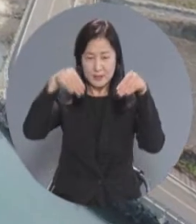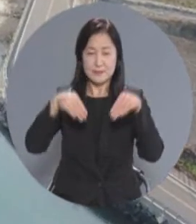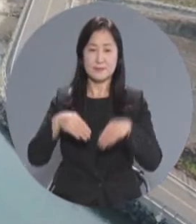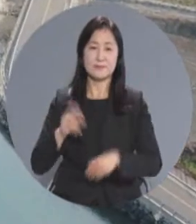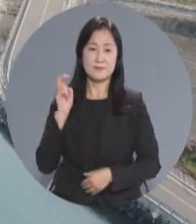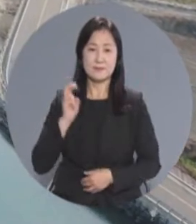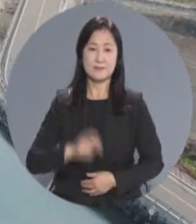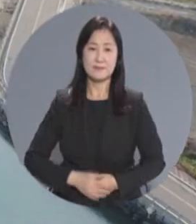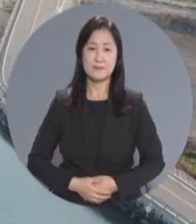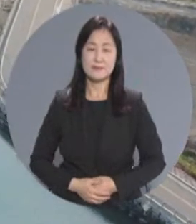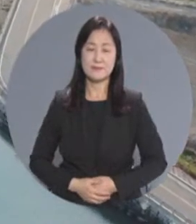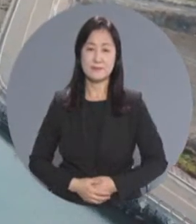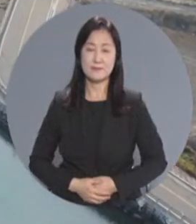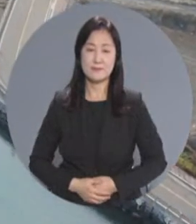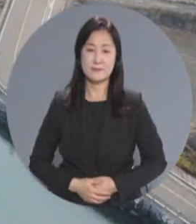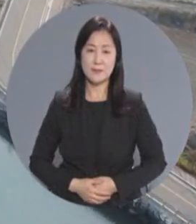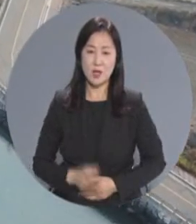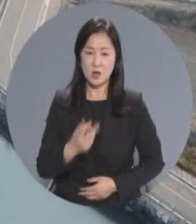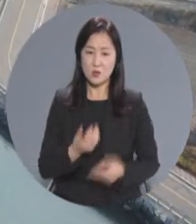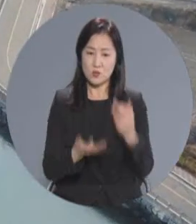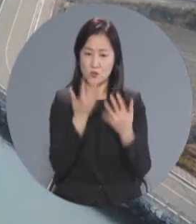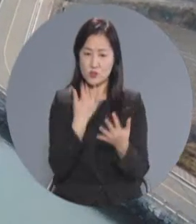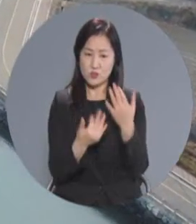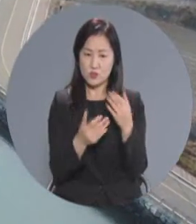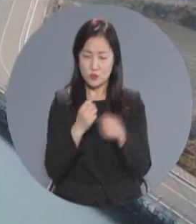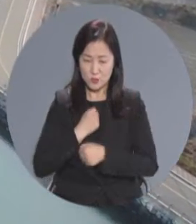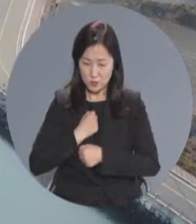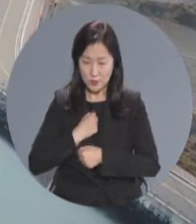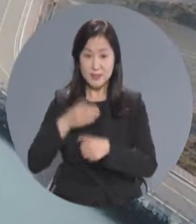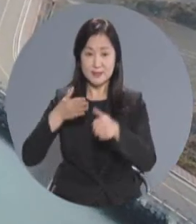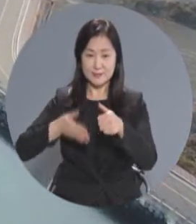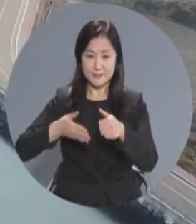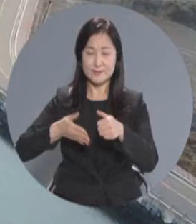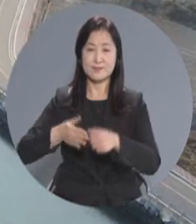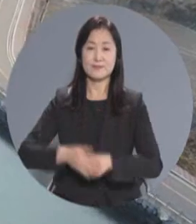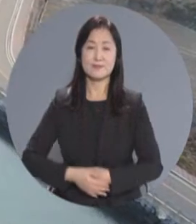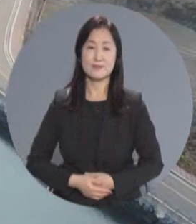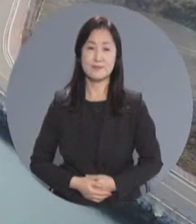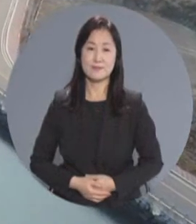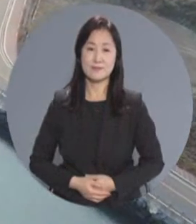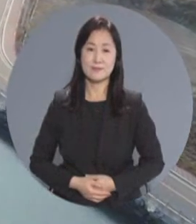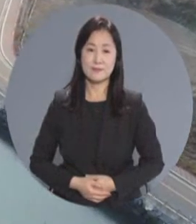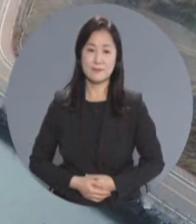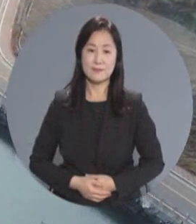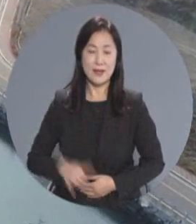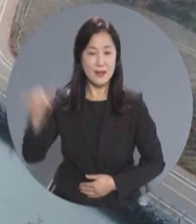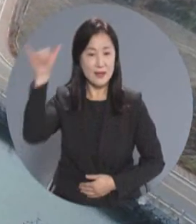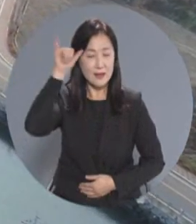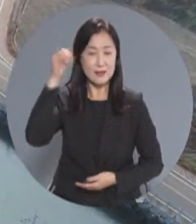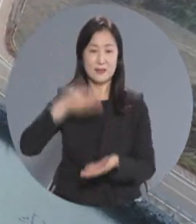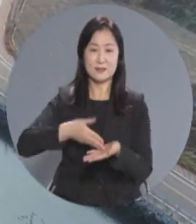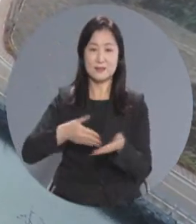예정입니다 $3 등 화재예방에 각별히 조심하셔야 겠습니다 지금까지 ai 날씨였습니다